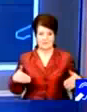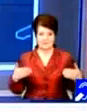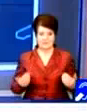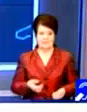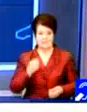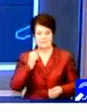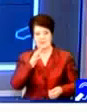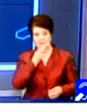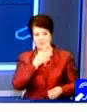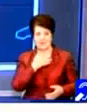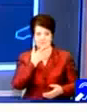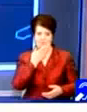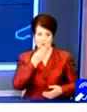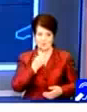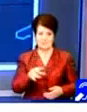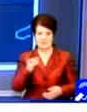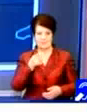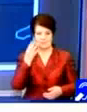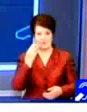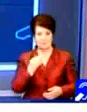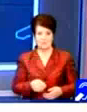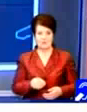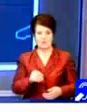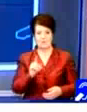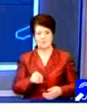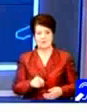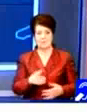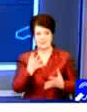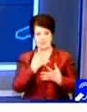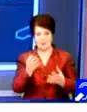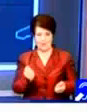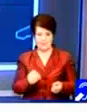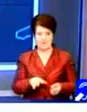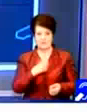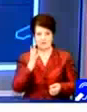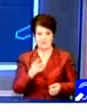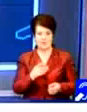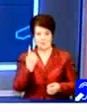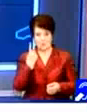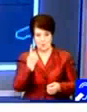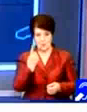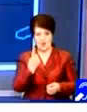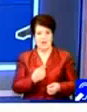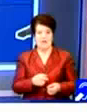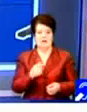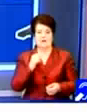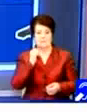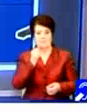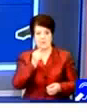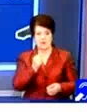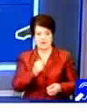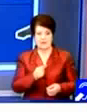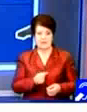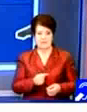Găsit. Mâine vremea rămâne frumoasă în Republica Moldova. Până atunci însă, în această noapte, minima va coborî până la 1 grad. Mâine cerul va fi senin